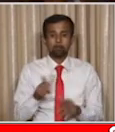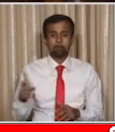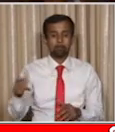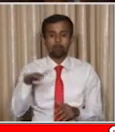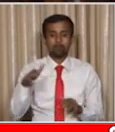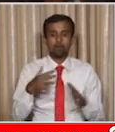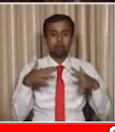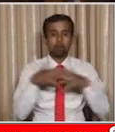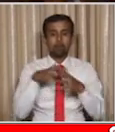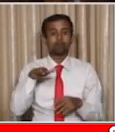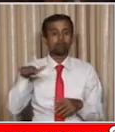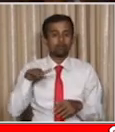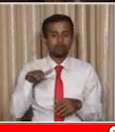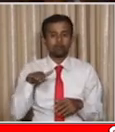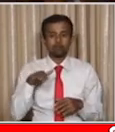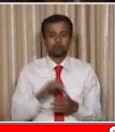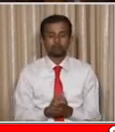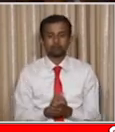ஆகிய